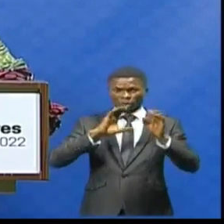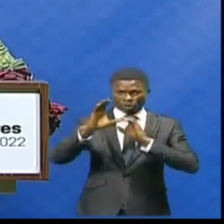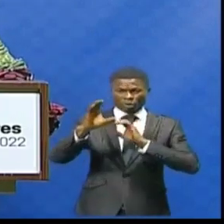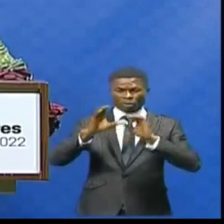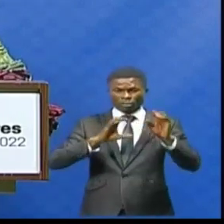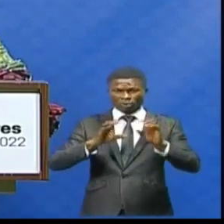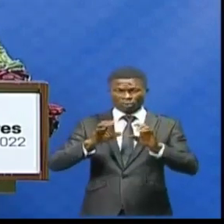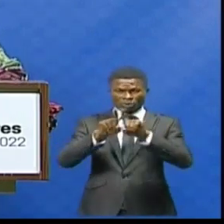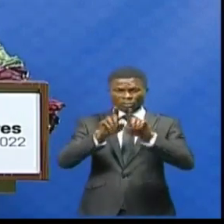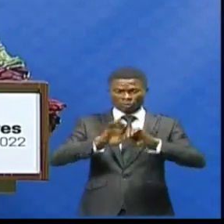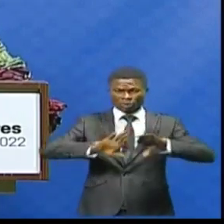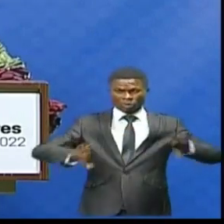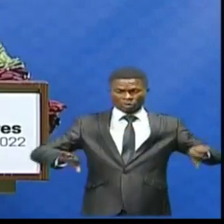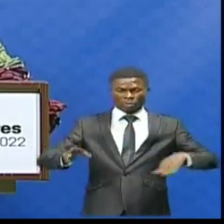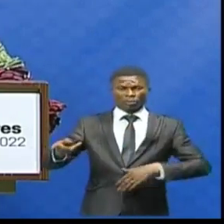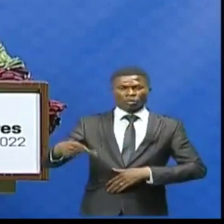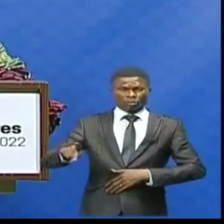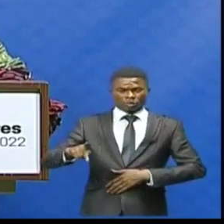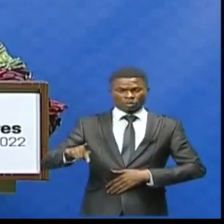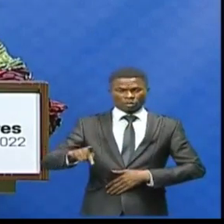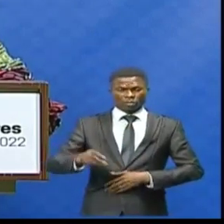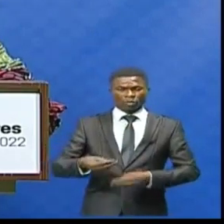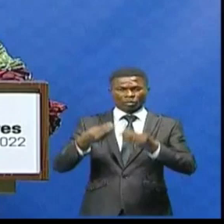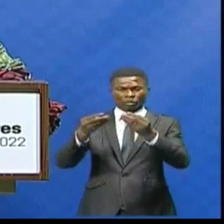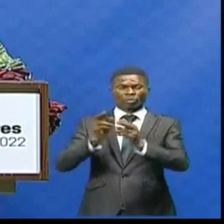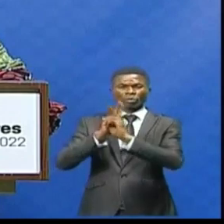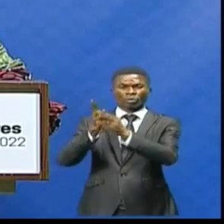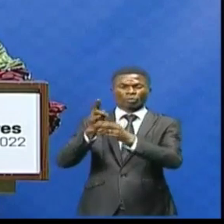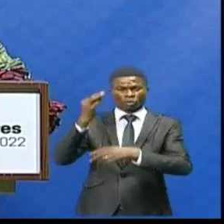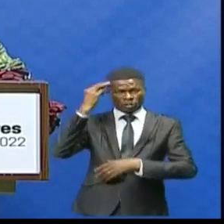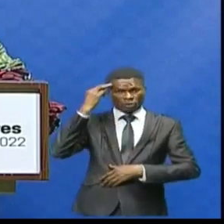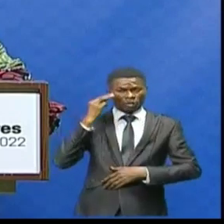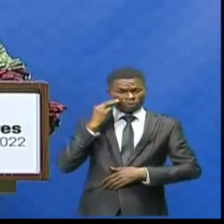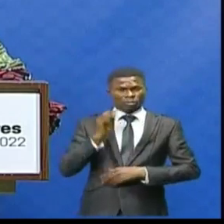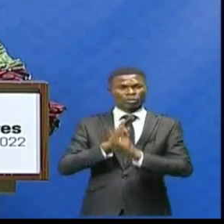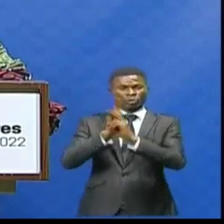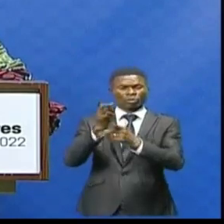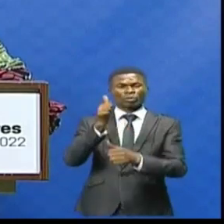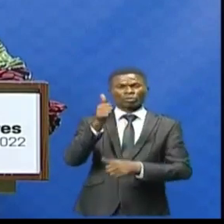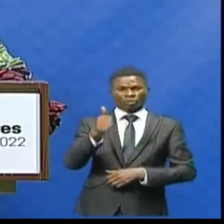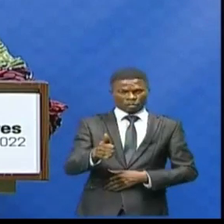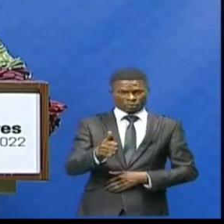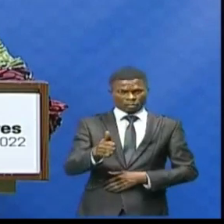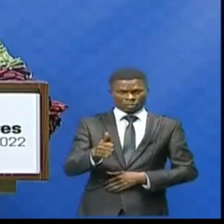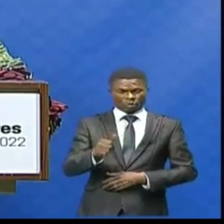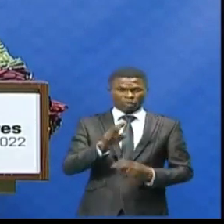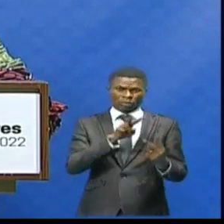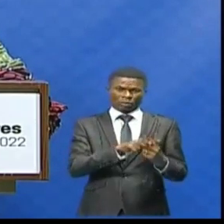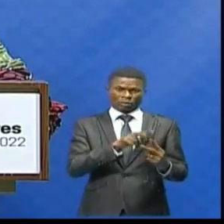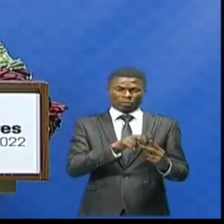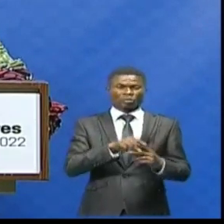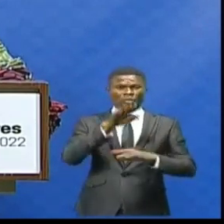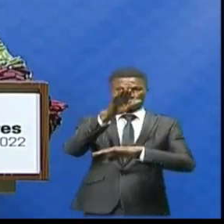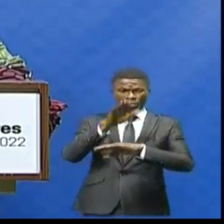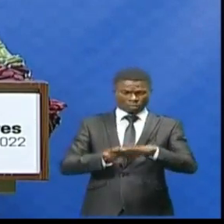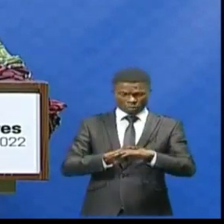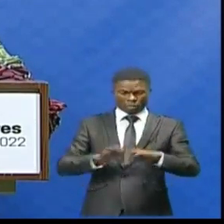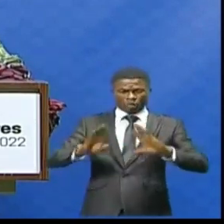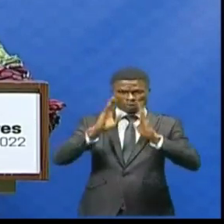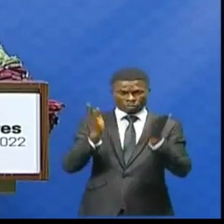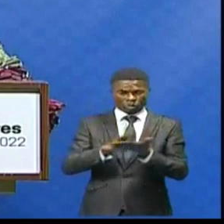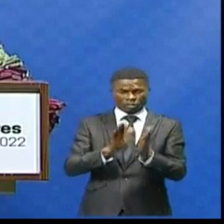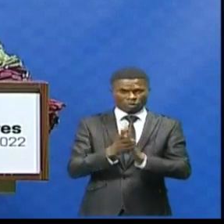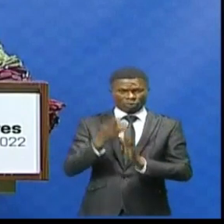communications et des enclavagements a fait par au Conseil de la réponse positive réservée à l'appel à la mobilisation